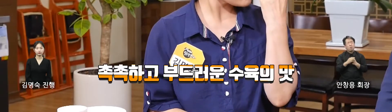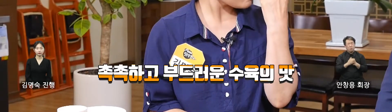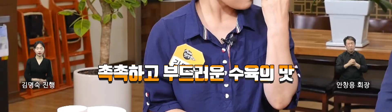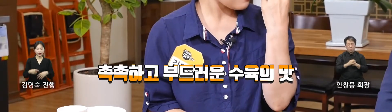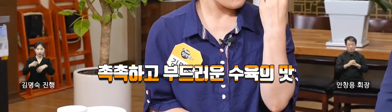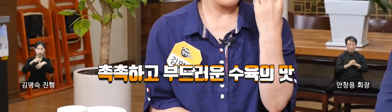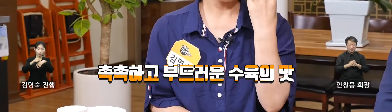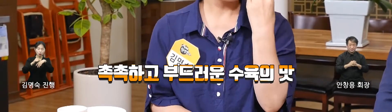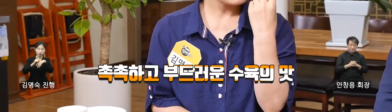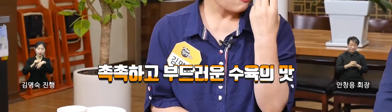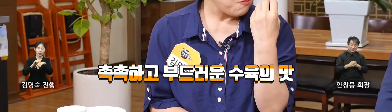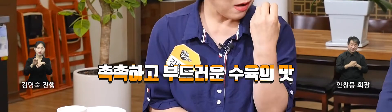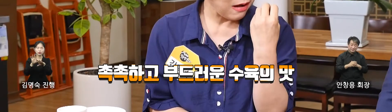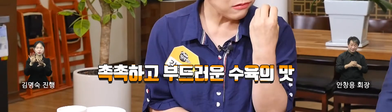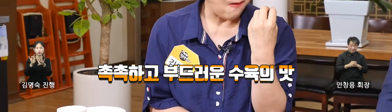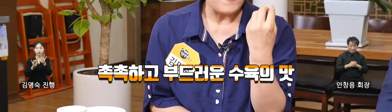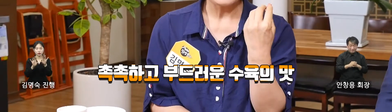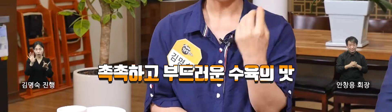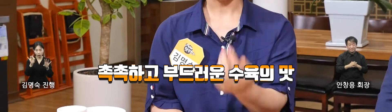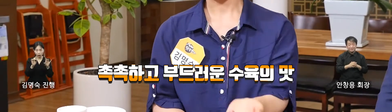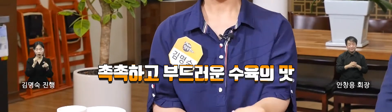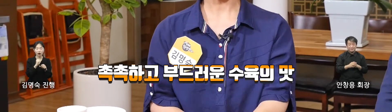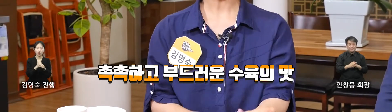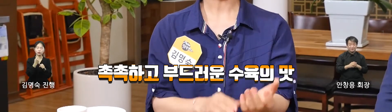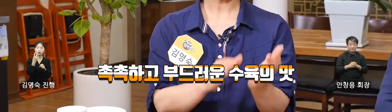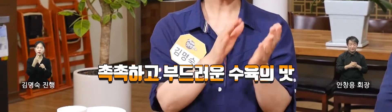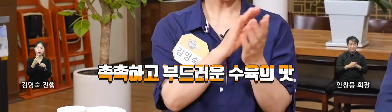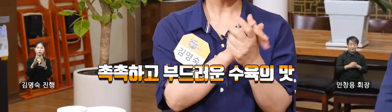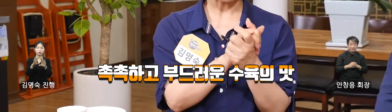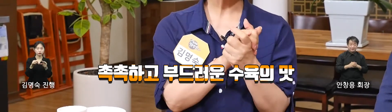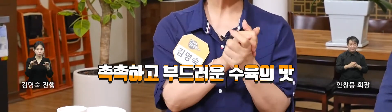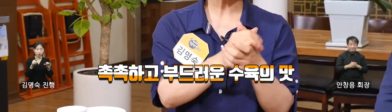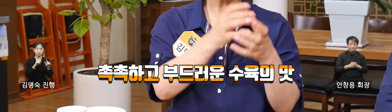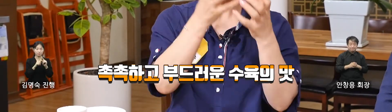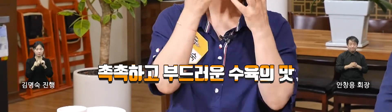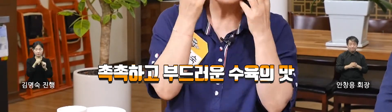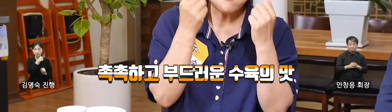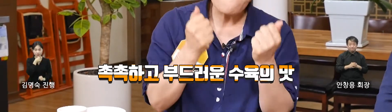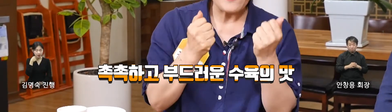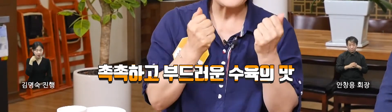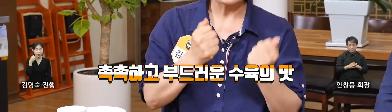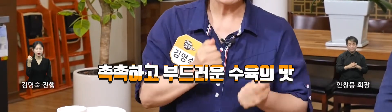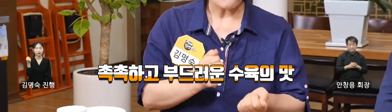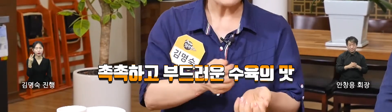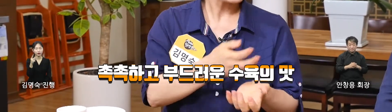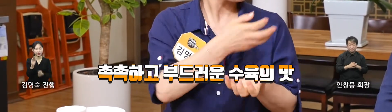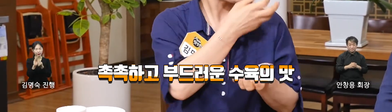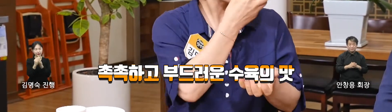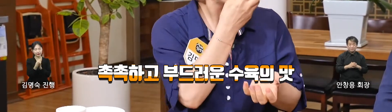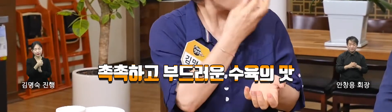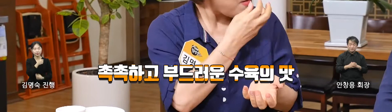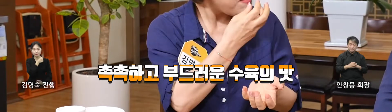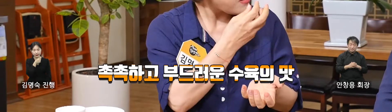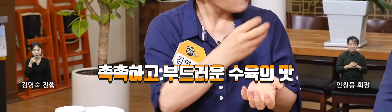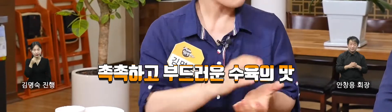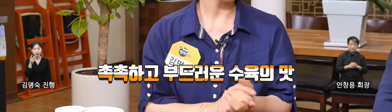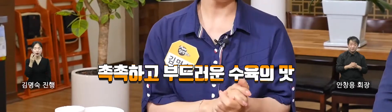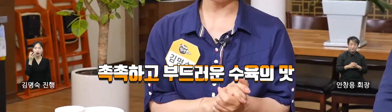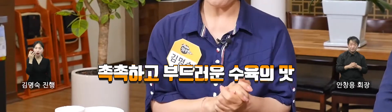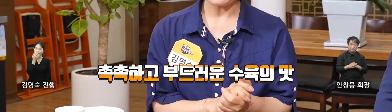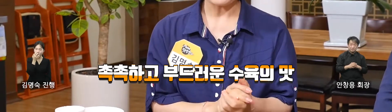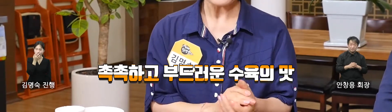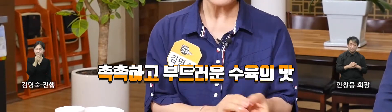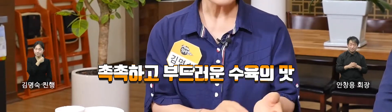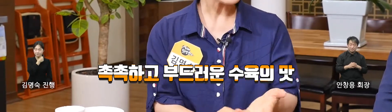수육의 그 촉촉하고 그렇죠. 부드러운 맛. 그 다음에 마늘의 그 알싸한 맛. 네. 그 다음에 매콤한 맛.